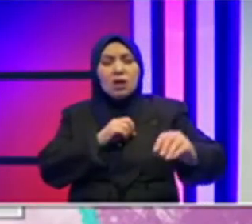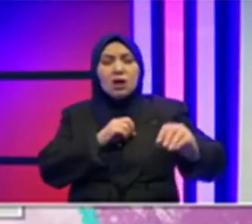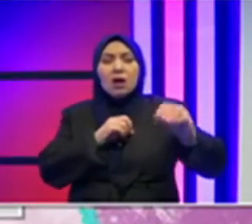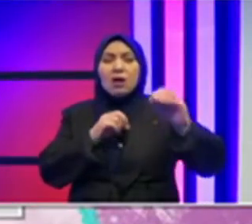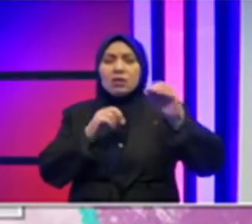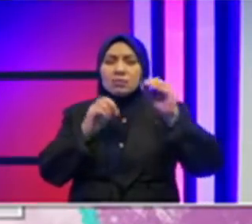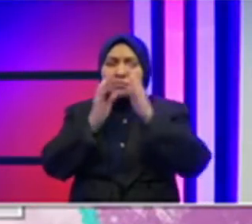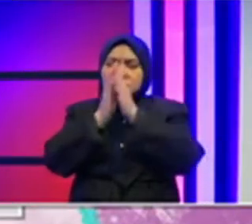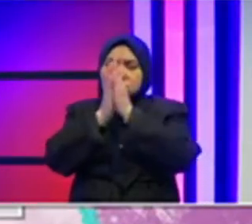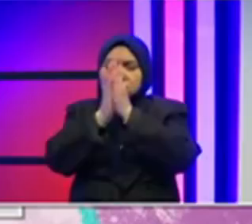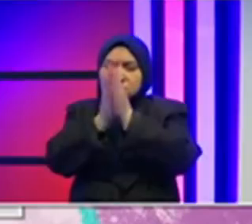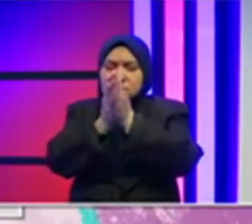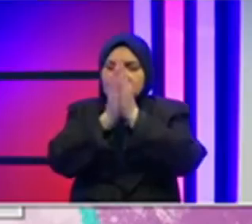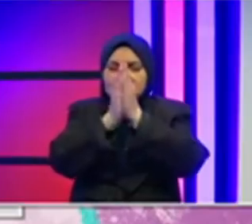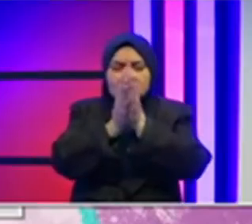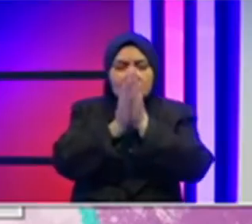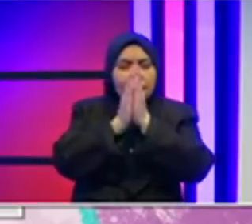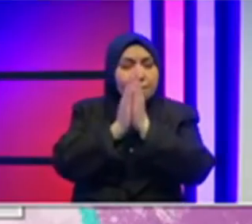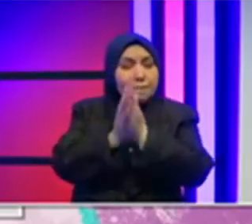dunillahi ma la